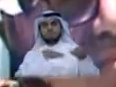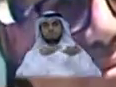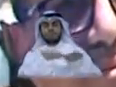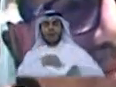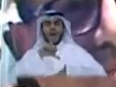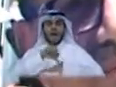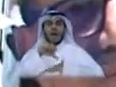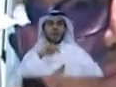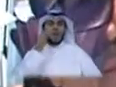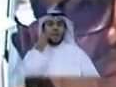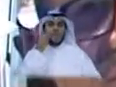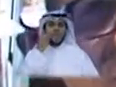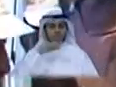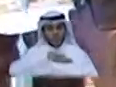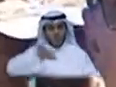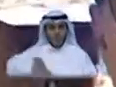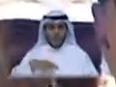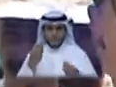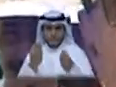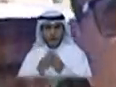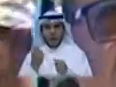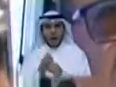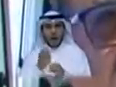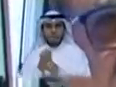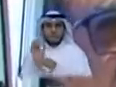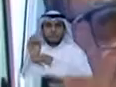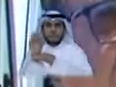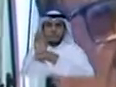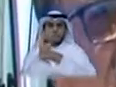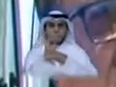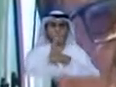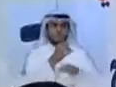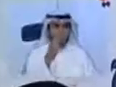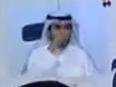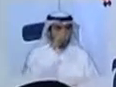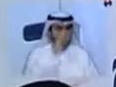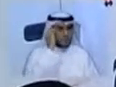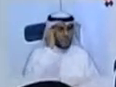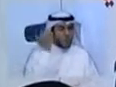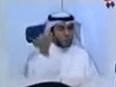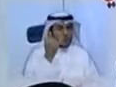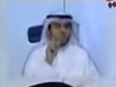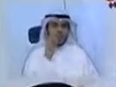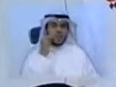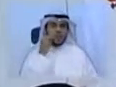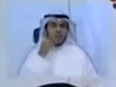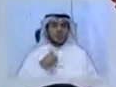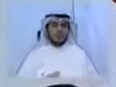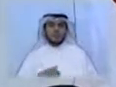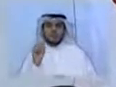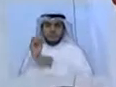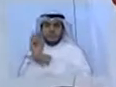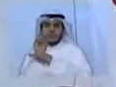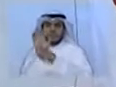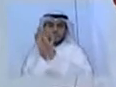وما حولها. هذه إن شاء الله تساعد بإذن الله سبحانه وتعالى. وصول هذه المساعدات الكويتية